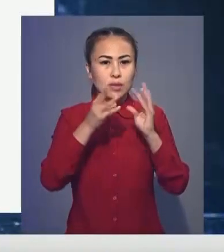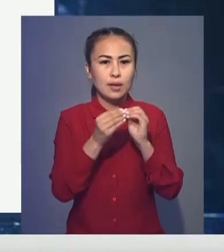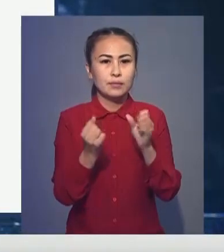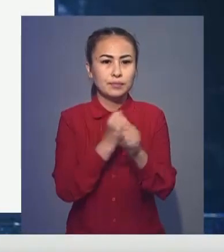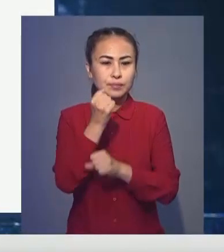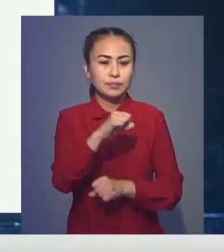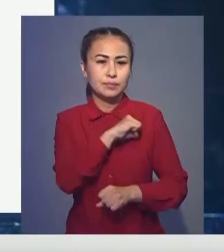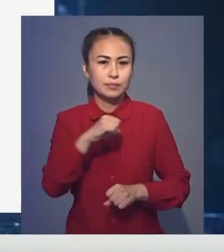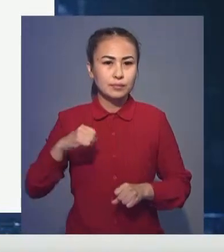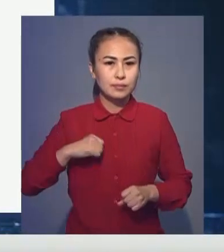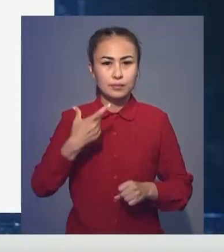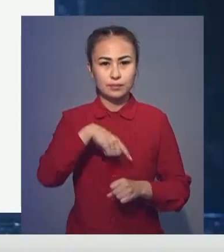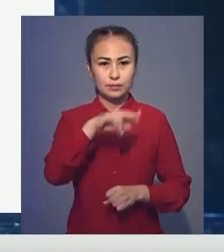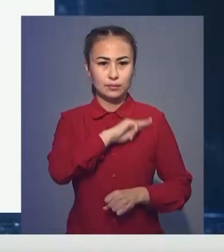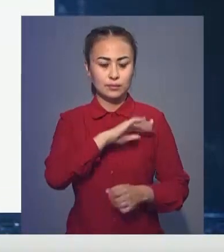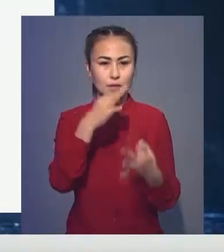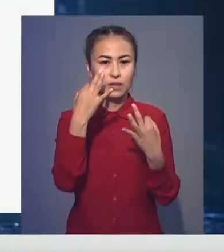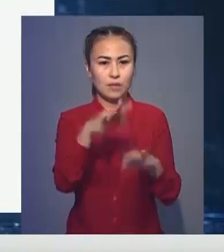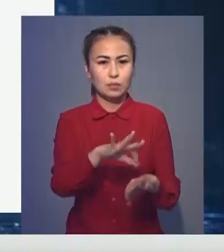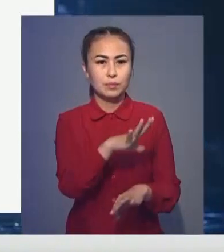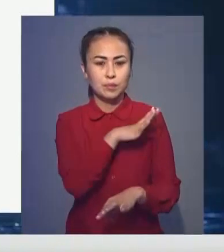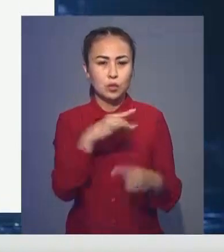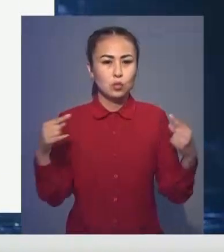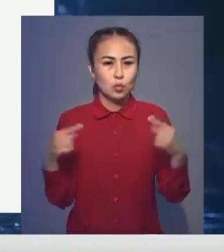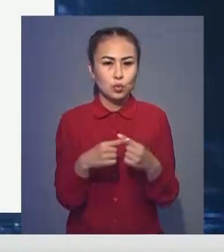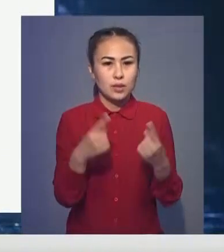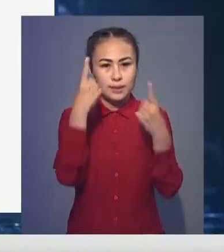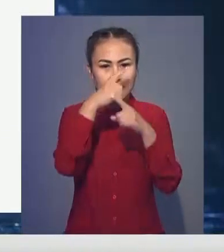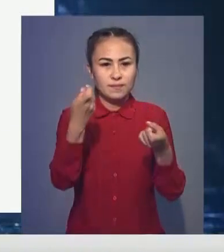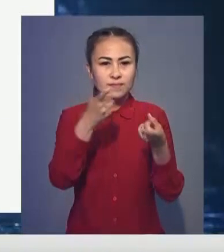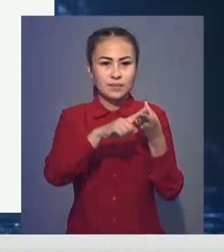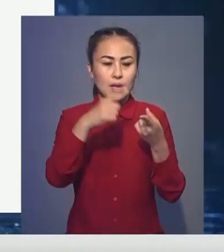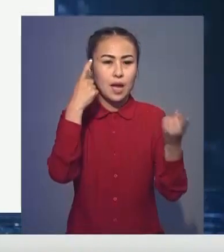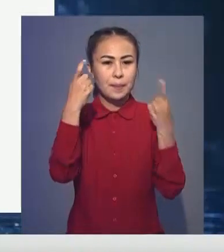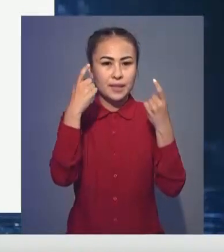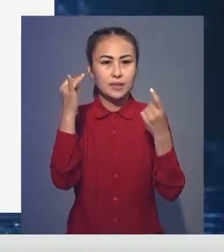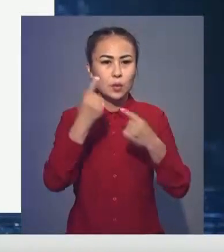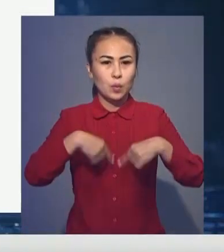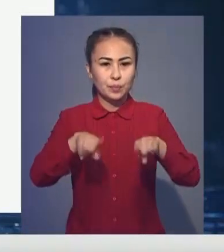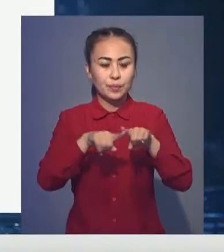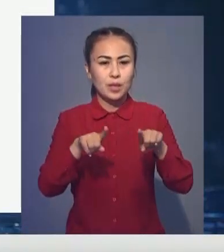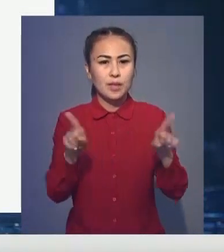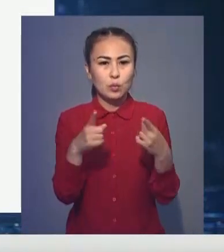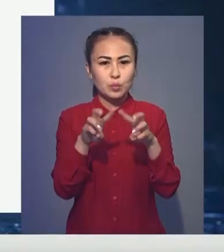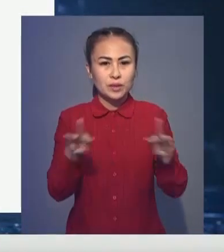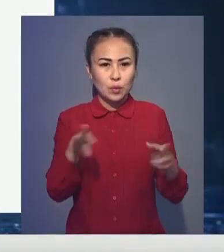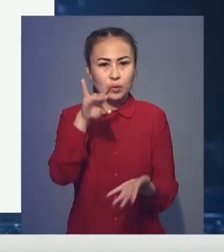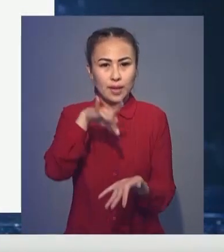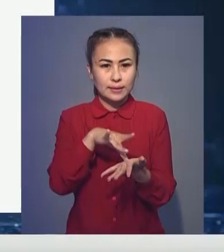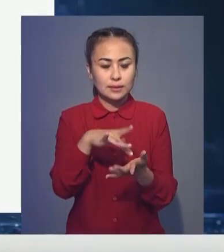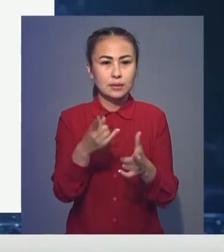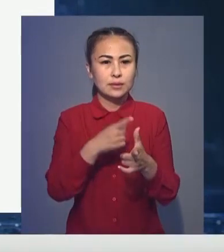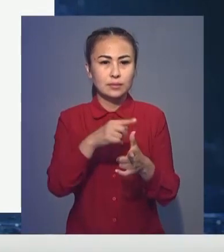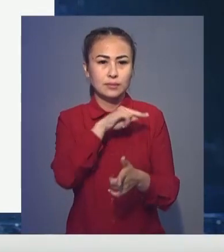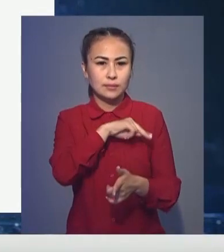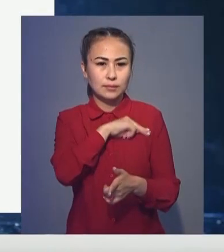өзі тағайындап, өзі қызметтен босатады деп бекітілді. Жарлыққа сәйкес ақпарат және қоғамдық даму министрлігінің орталық